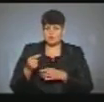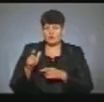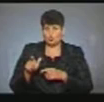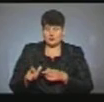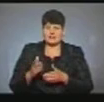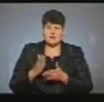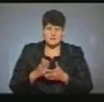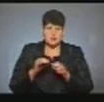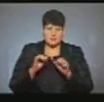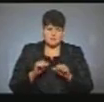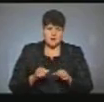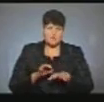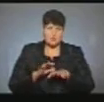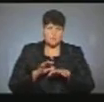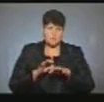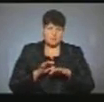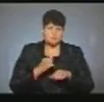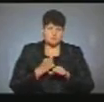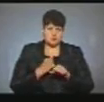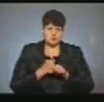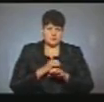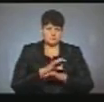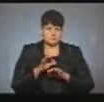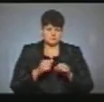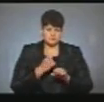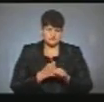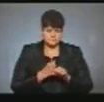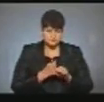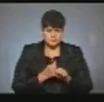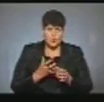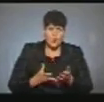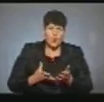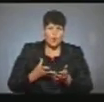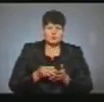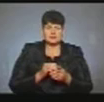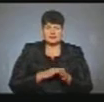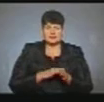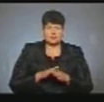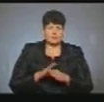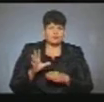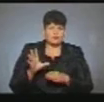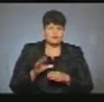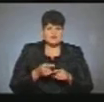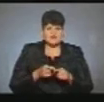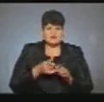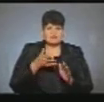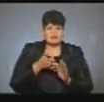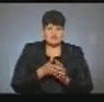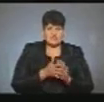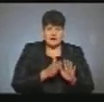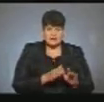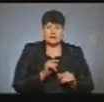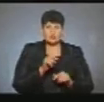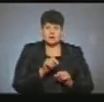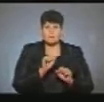право провести відповідні проєктні роботи, оплатити повністю всі ці витрати, і тільки тоді